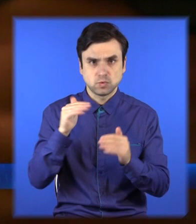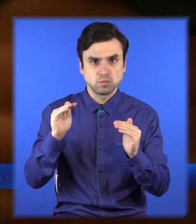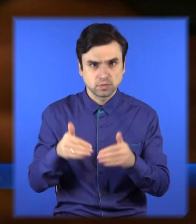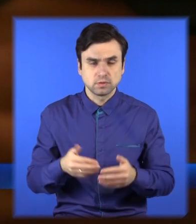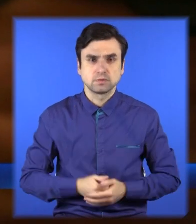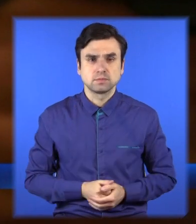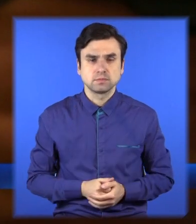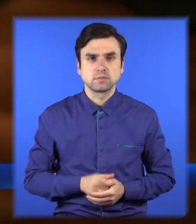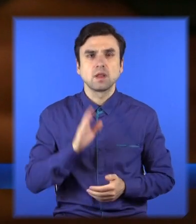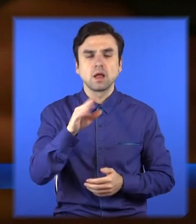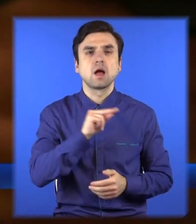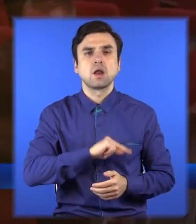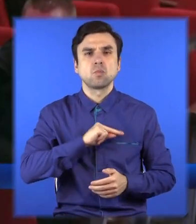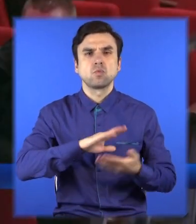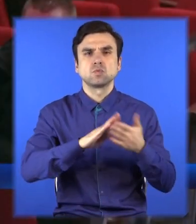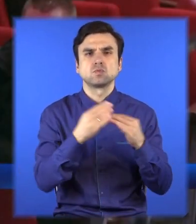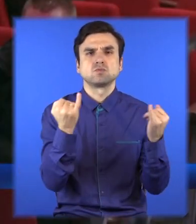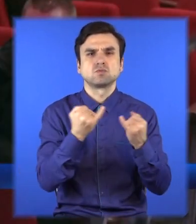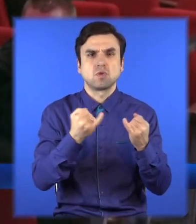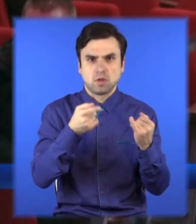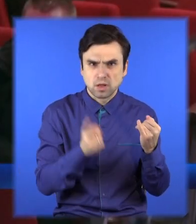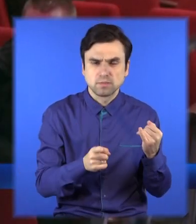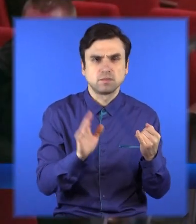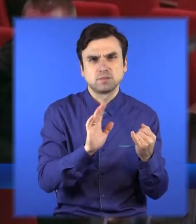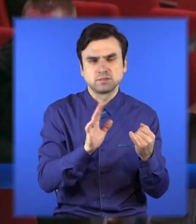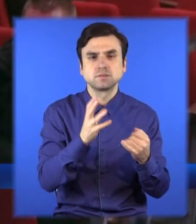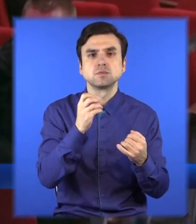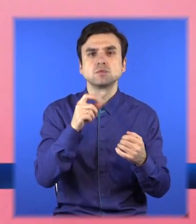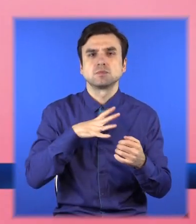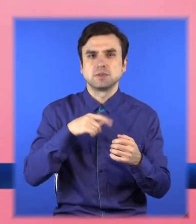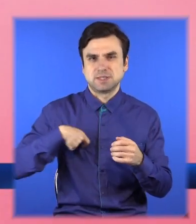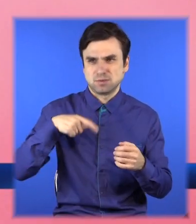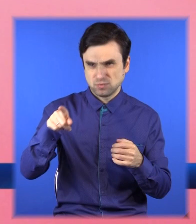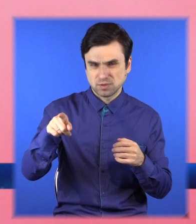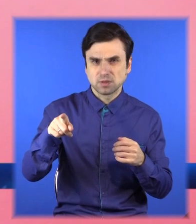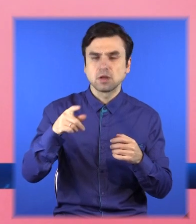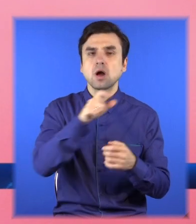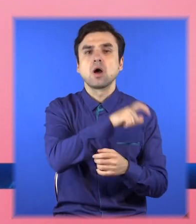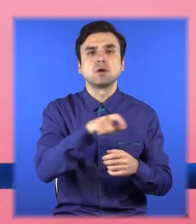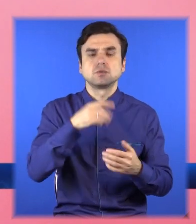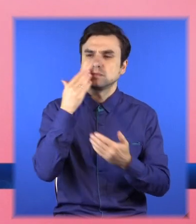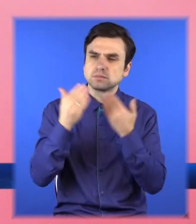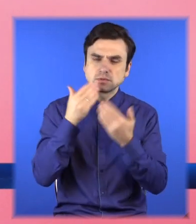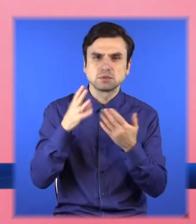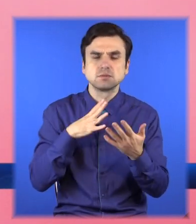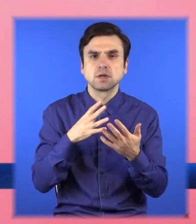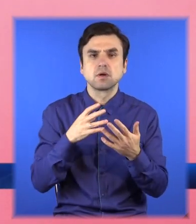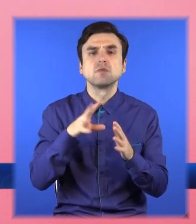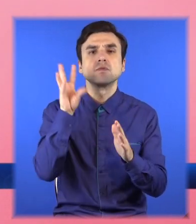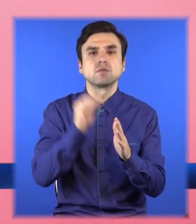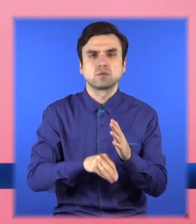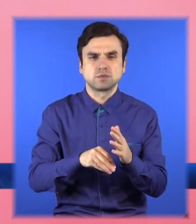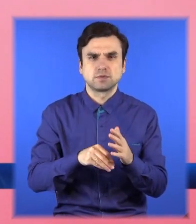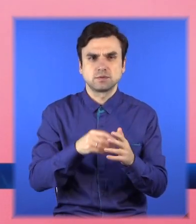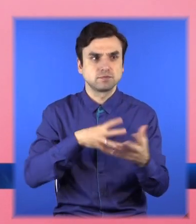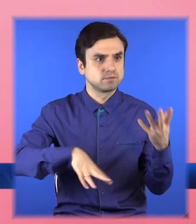тільки умовами праці незадоволені люди. Серед питань, які піднімались на зустрічі з нардепом Сергієм Капліним, найгострішим